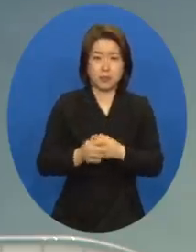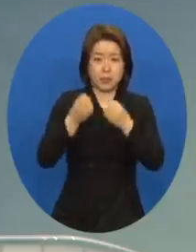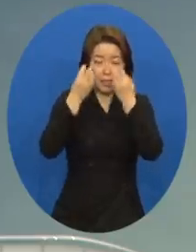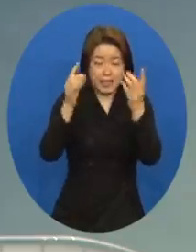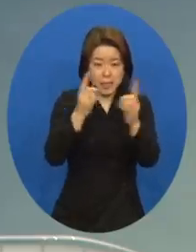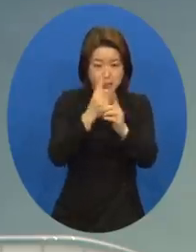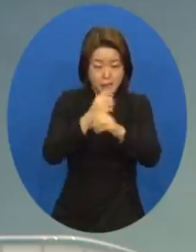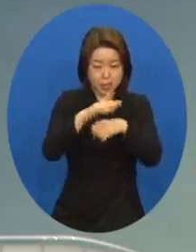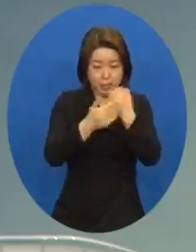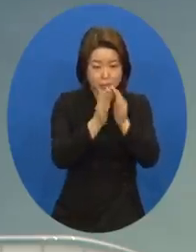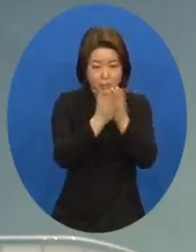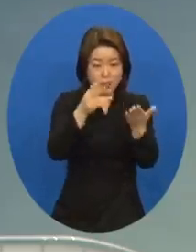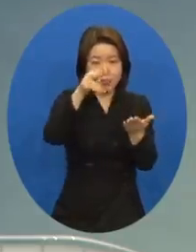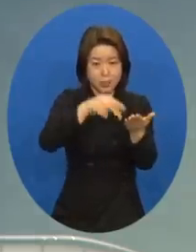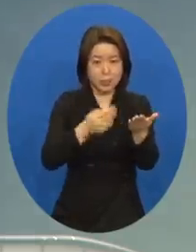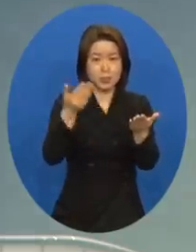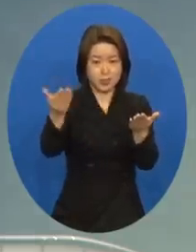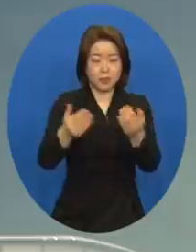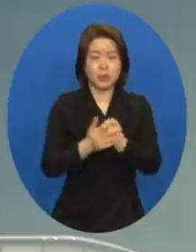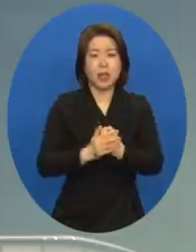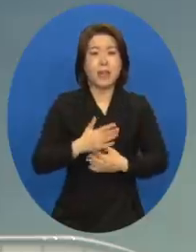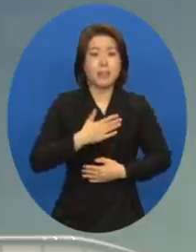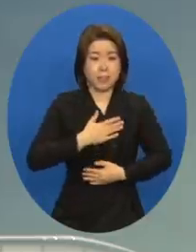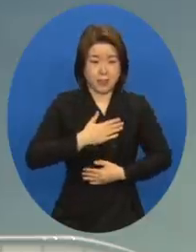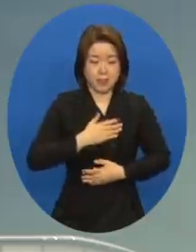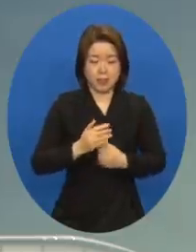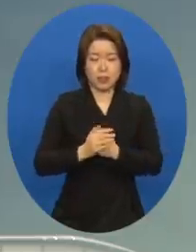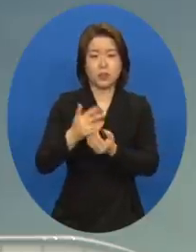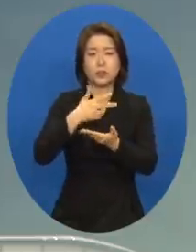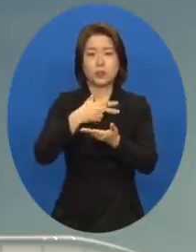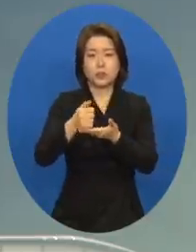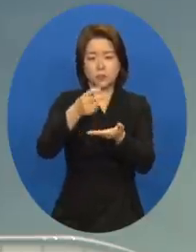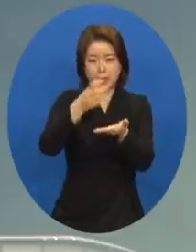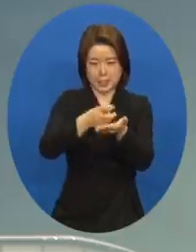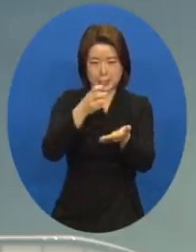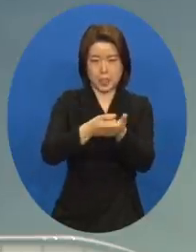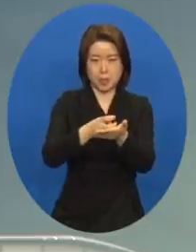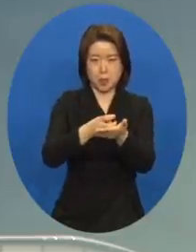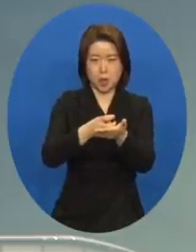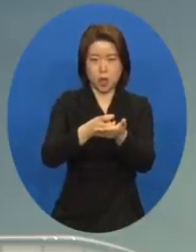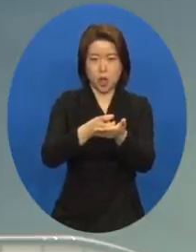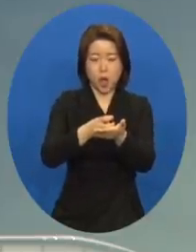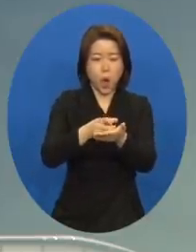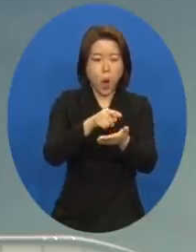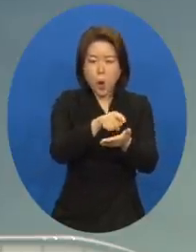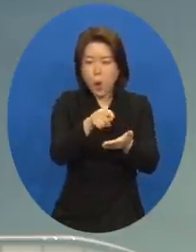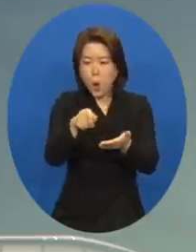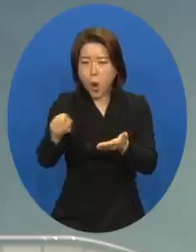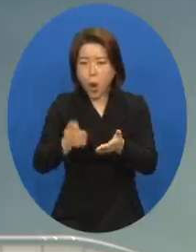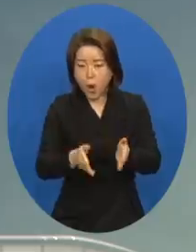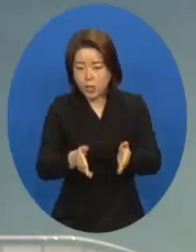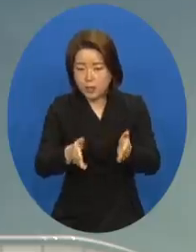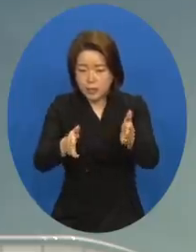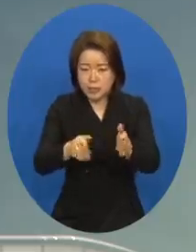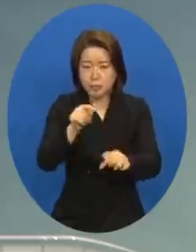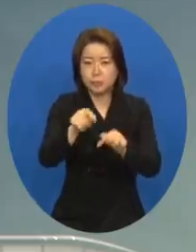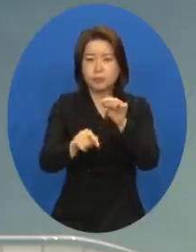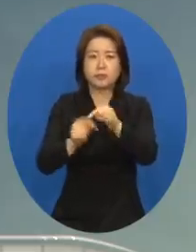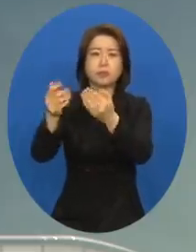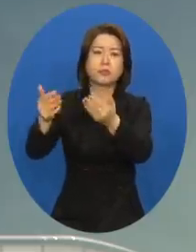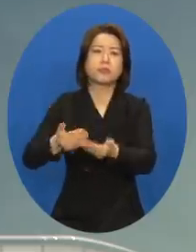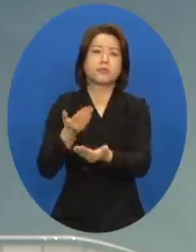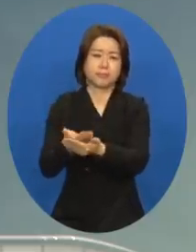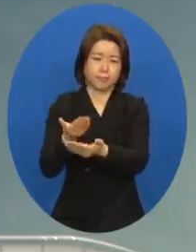성경으로 제가 읽어드리겠습니다. 내가 주님의 계명들이 가리키는 길을 걷게 하여